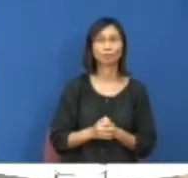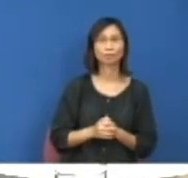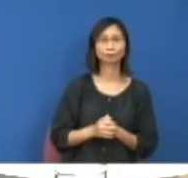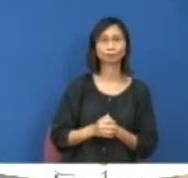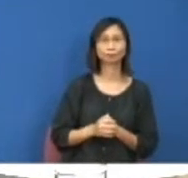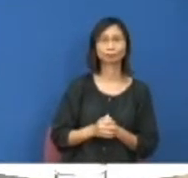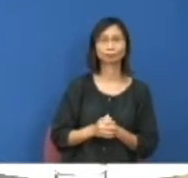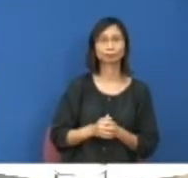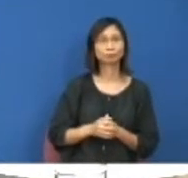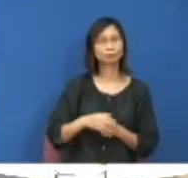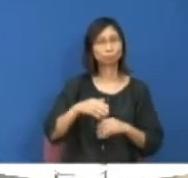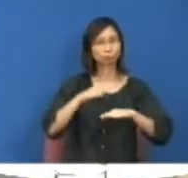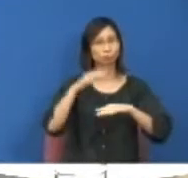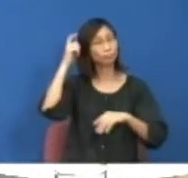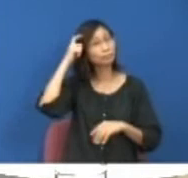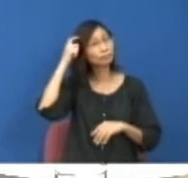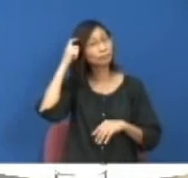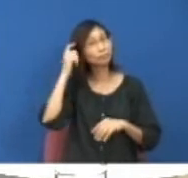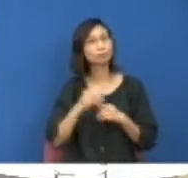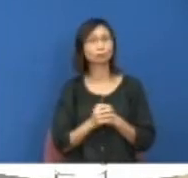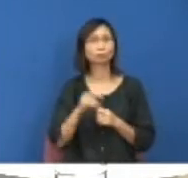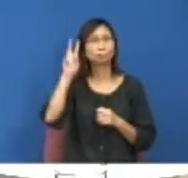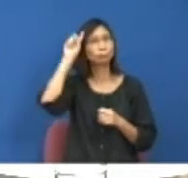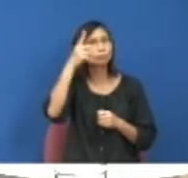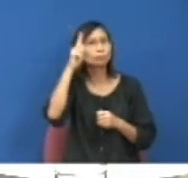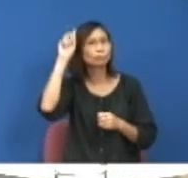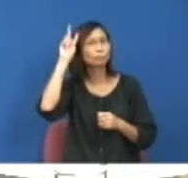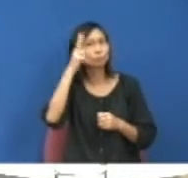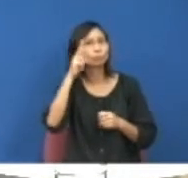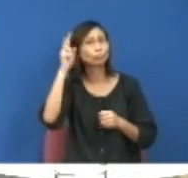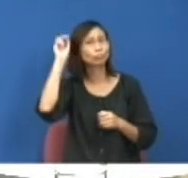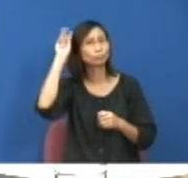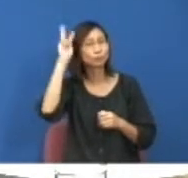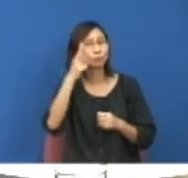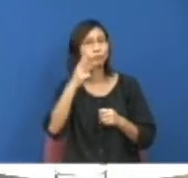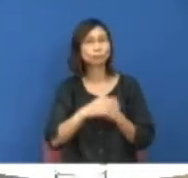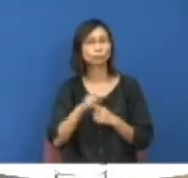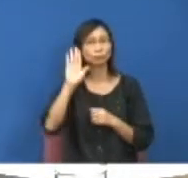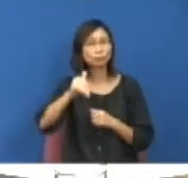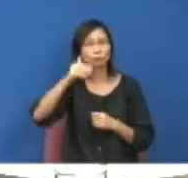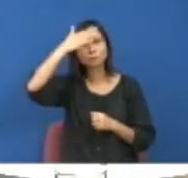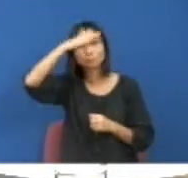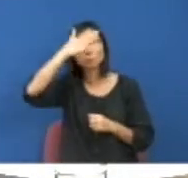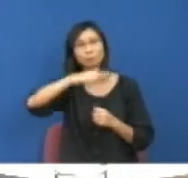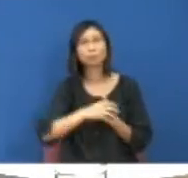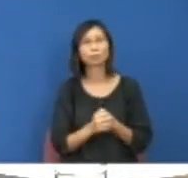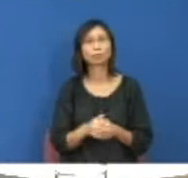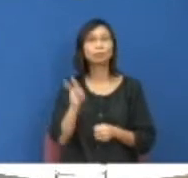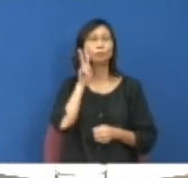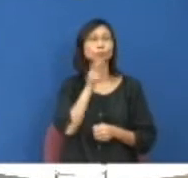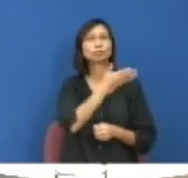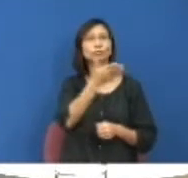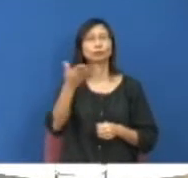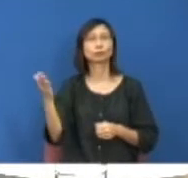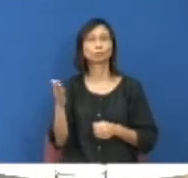呢啲咁嘅知識真係三兩日就識噶啦，而且亦都會江山代有才人出。到當日，如果大家都想打城市